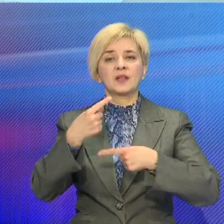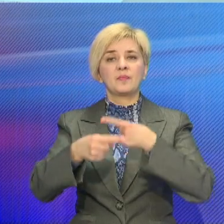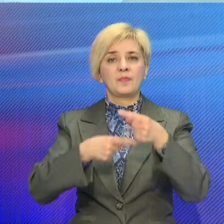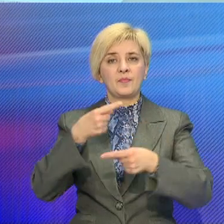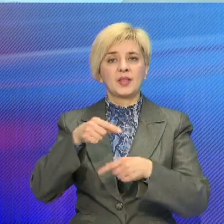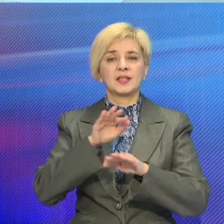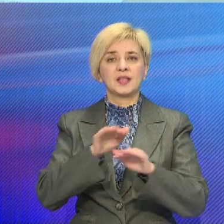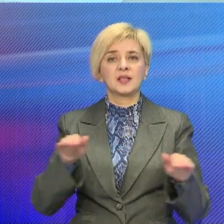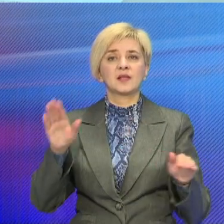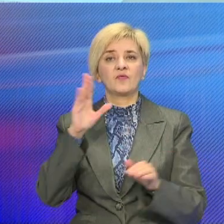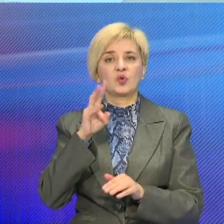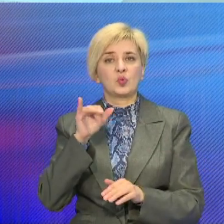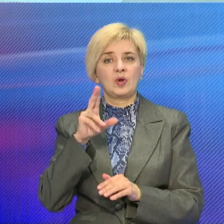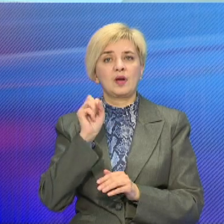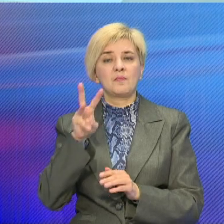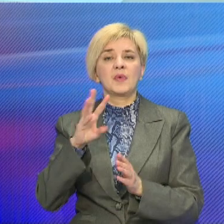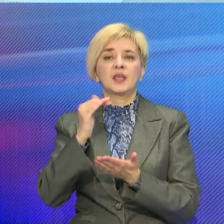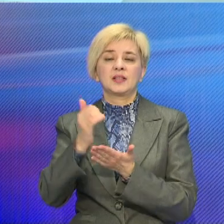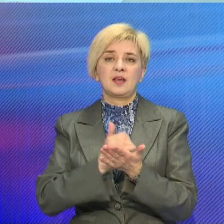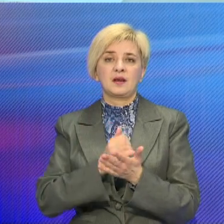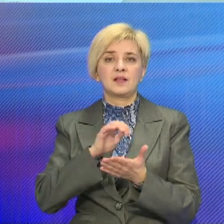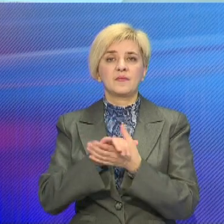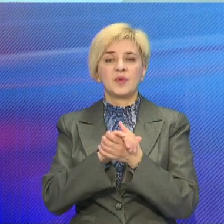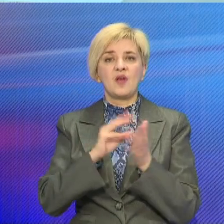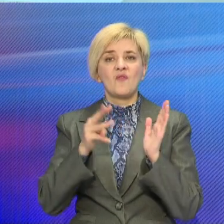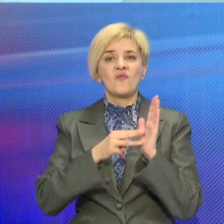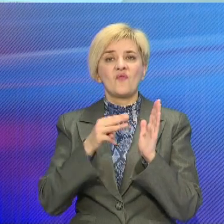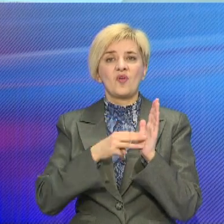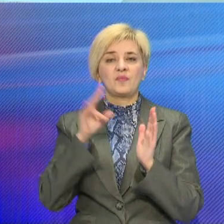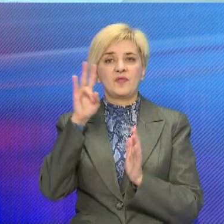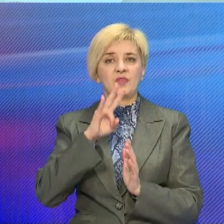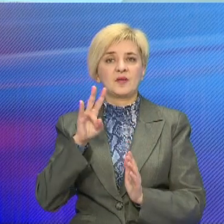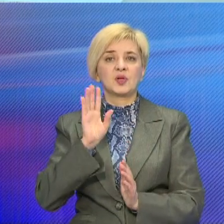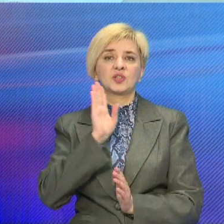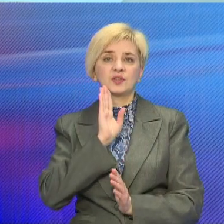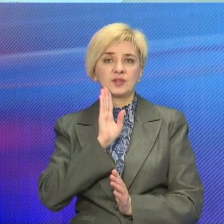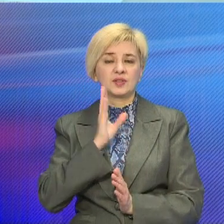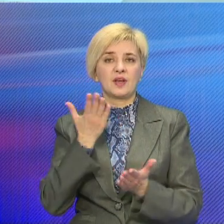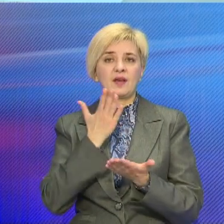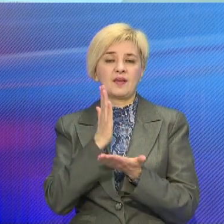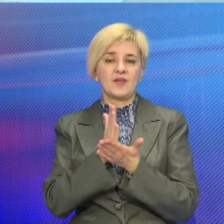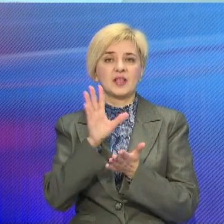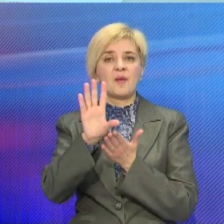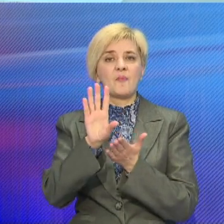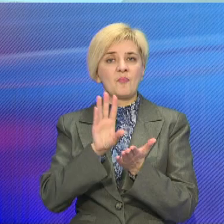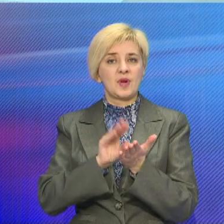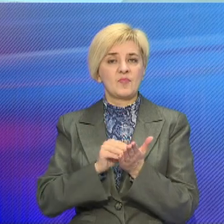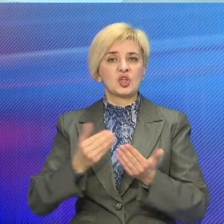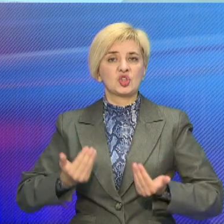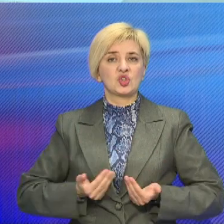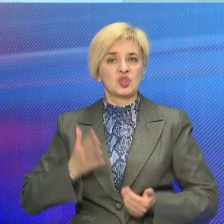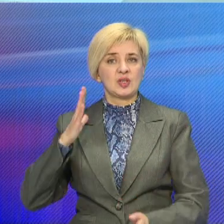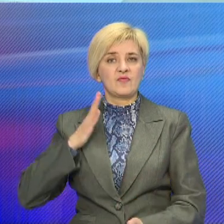и заховать мир. 8 листопада гоноровая жихарка Гродинского региона, якая является ярким прикладом житевой стойкости